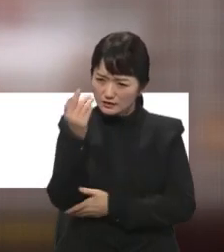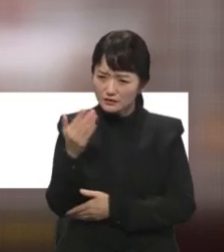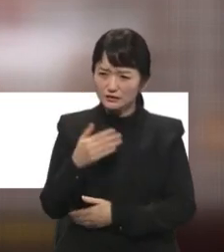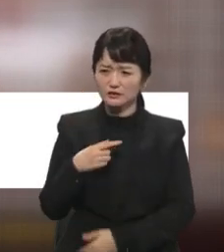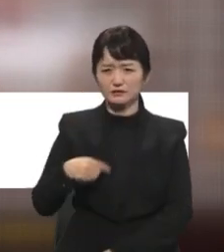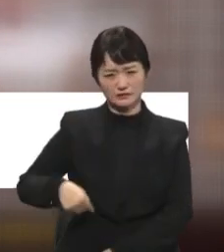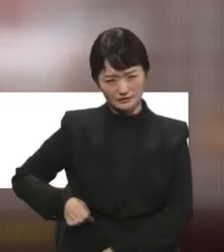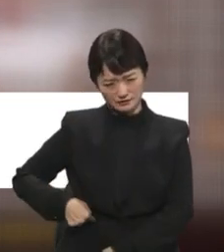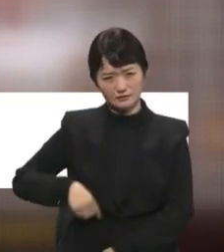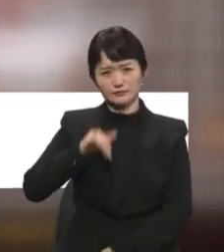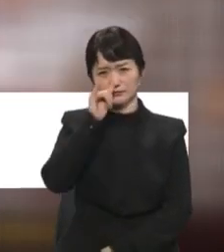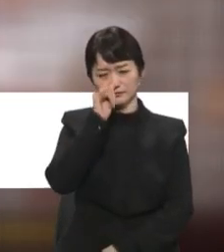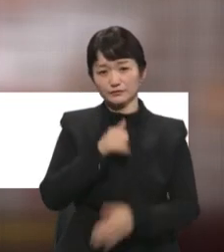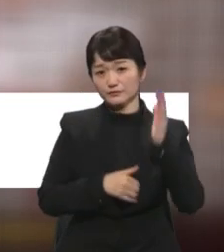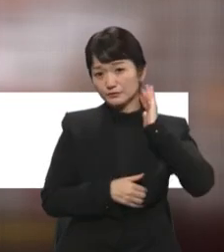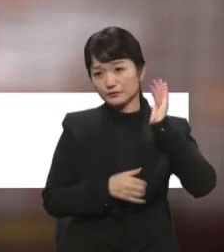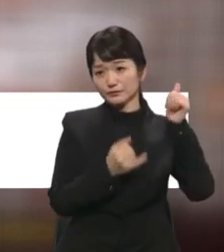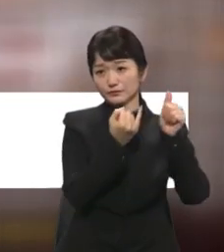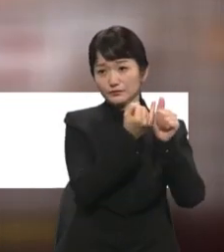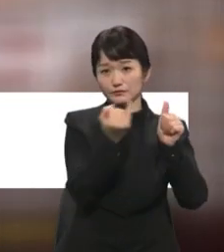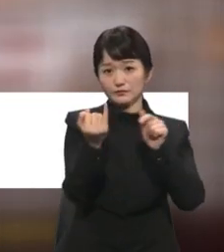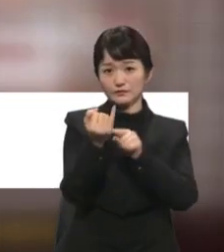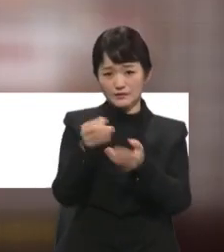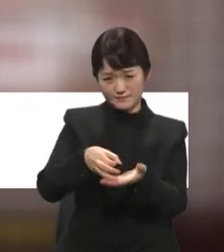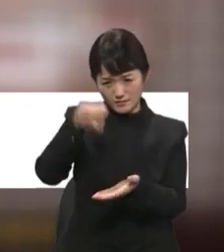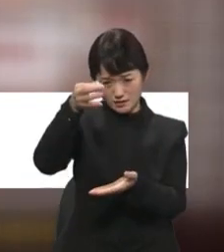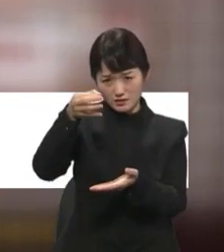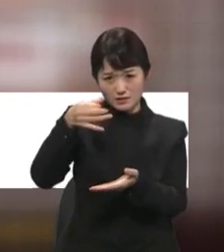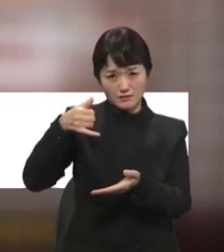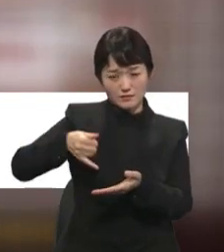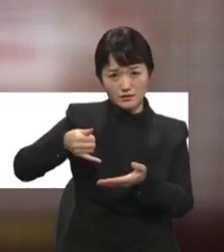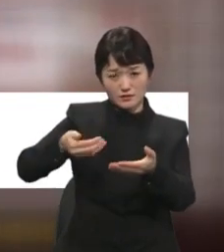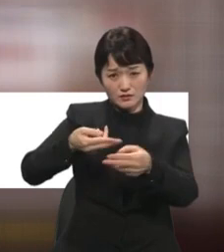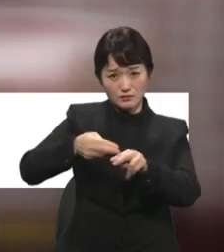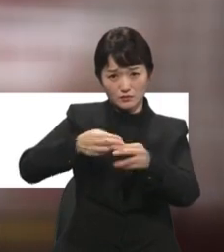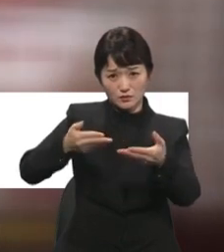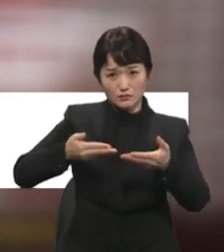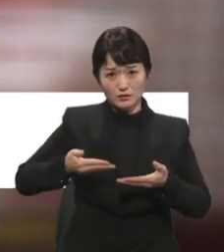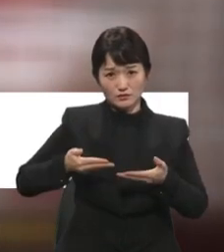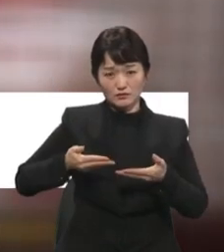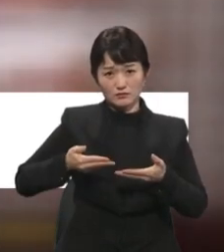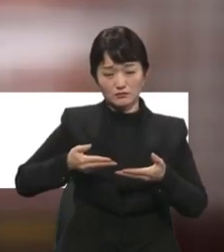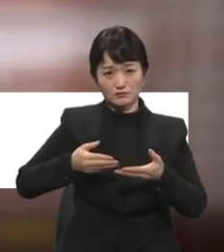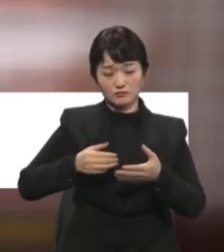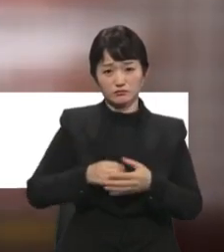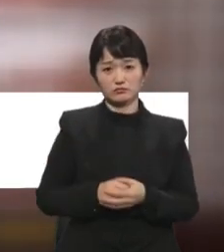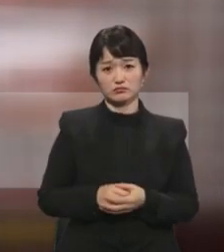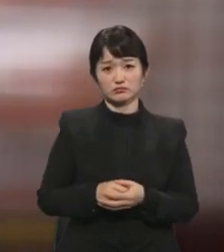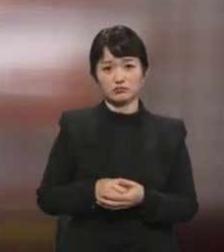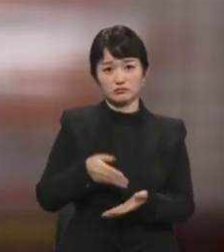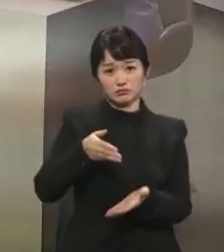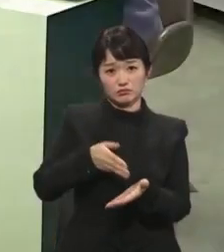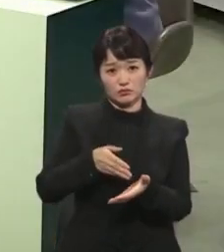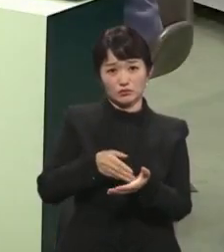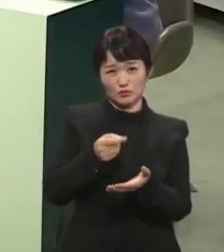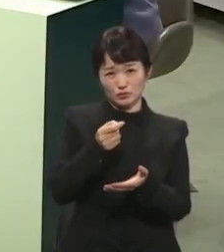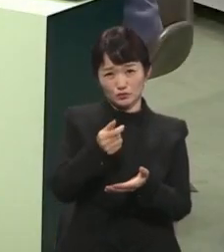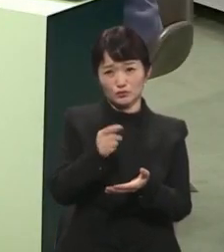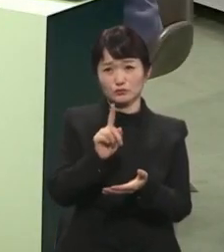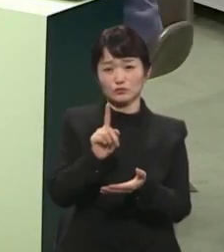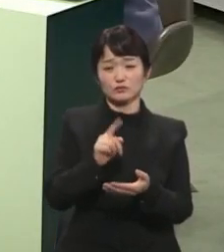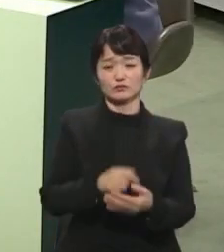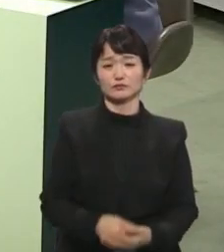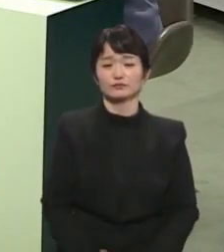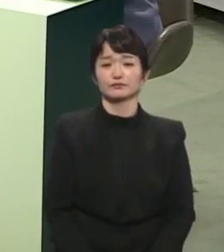있어야지 대통령 부인이 그렇게 했는데 너무하잖아 이거는 한 불법